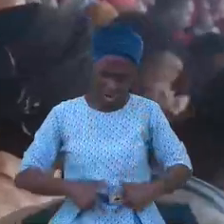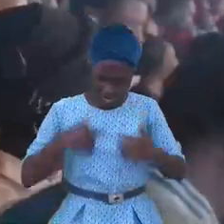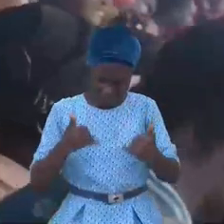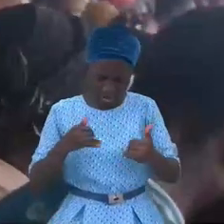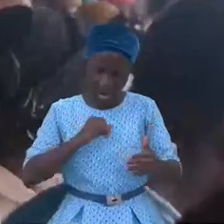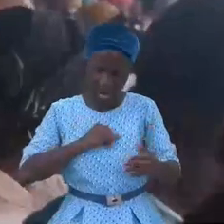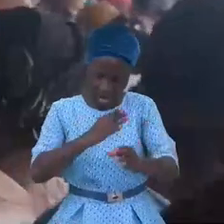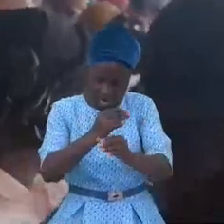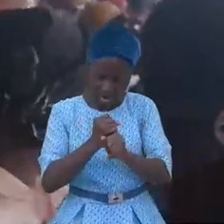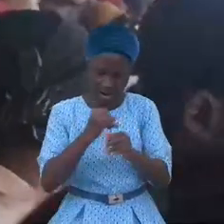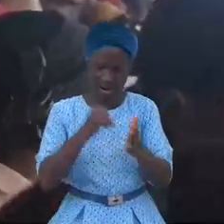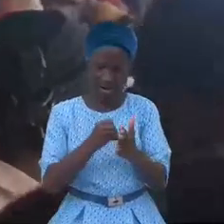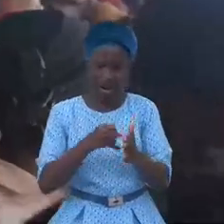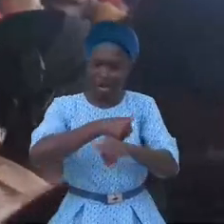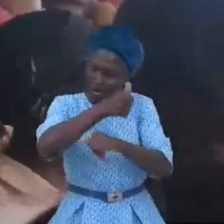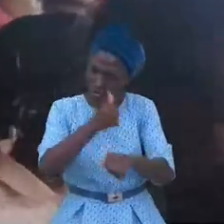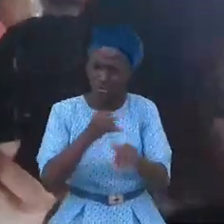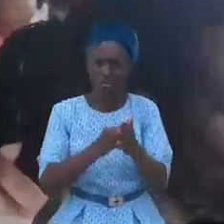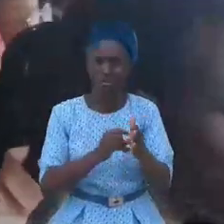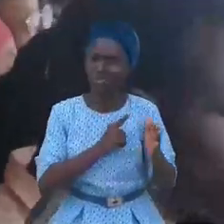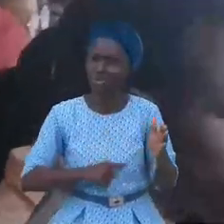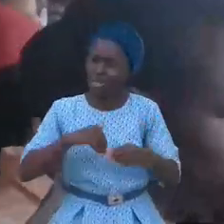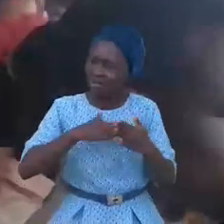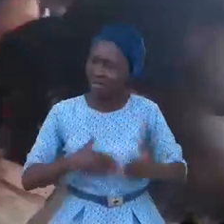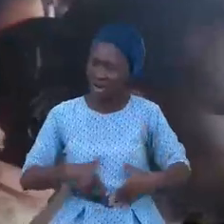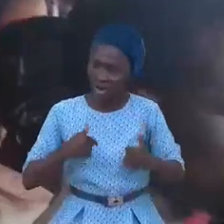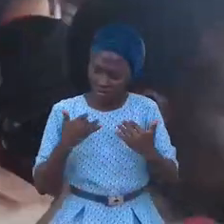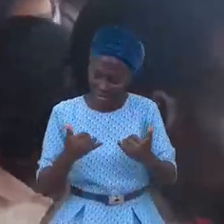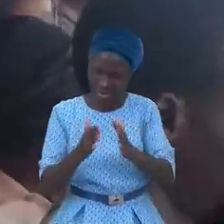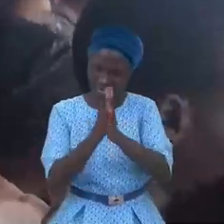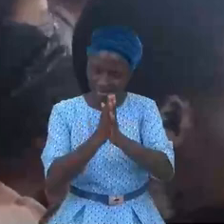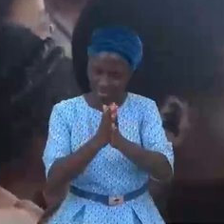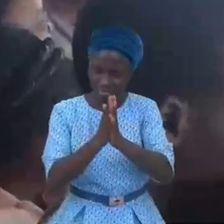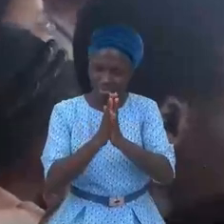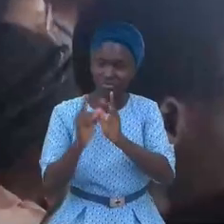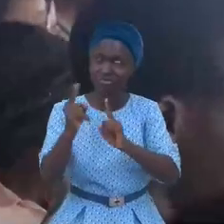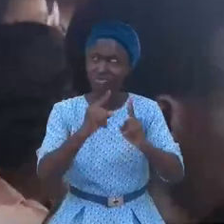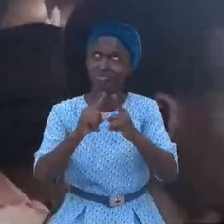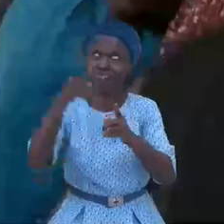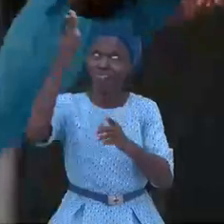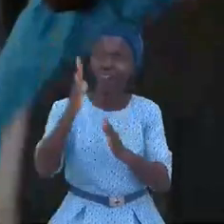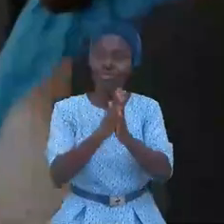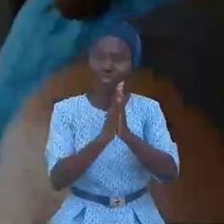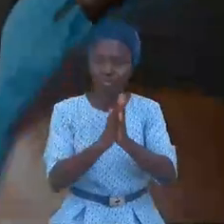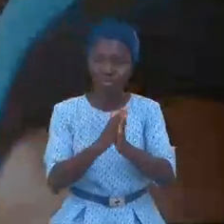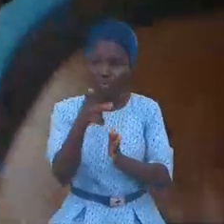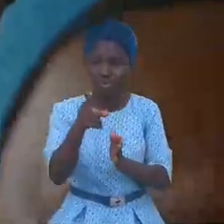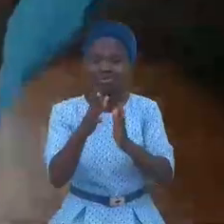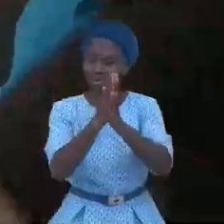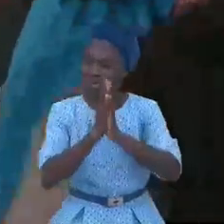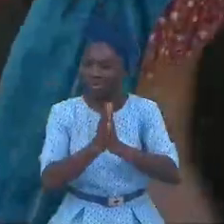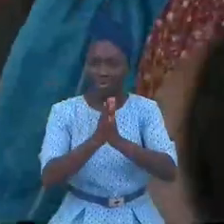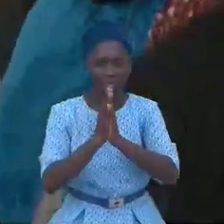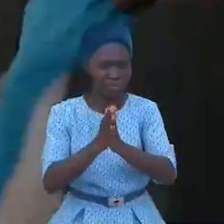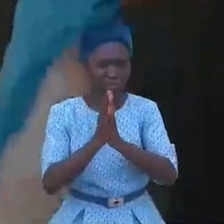Réalise-le. Confirme-le dans ma vie. Parle au Seigneur. Parle au Seigneur. Jeune homme.